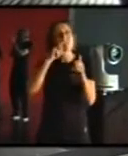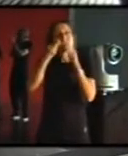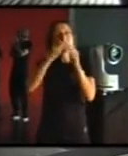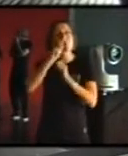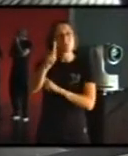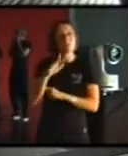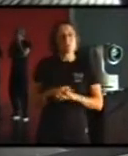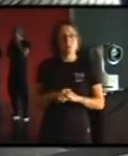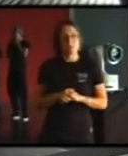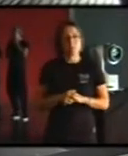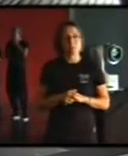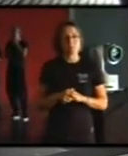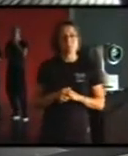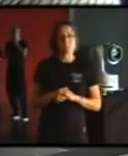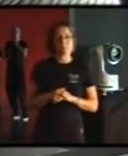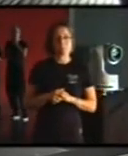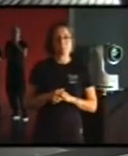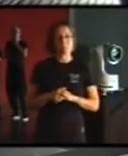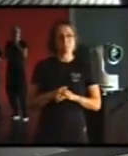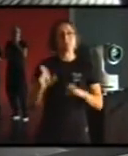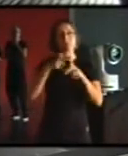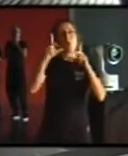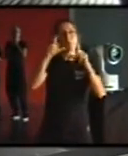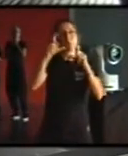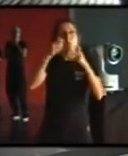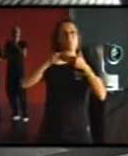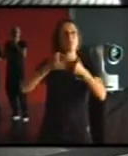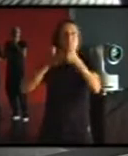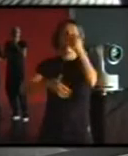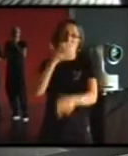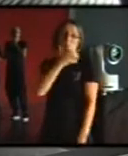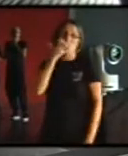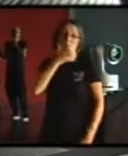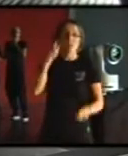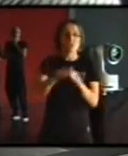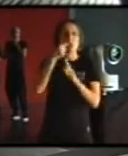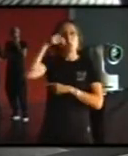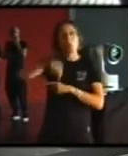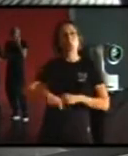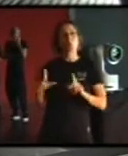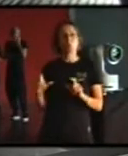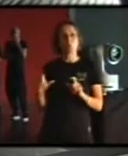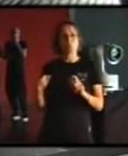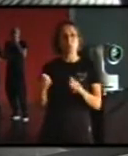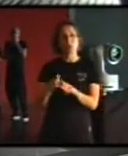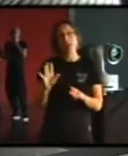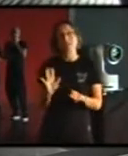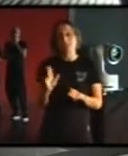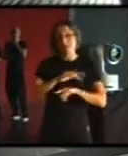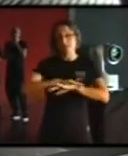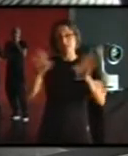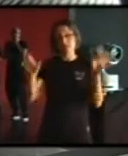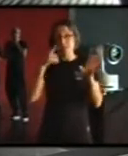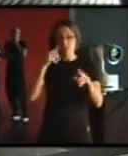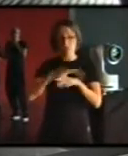Bernauer Straße que sont prises ces photos dramatiques, et aussi la photo en bas à gauche qui montre que ce fut la fin